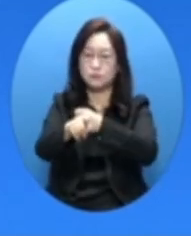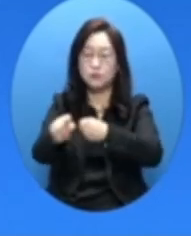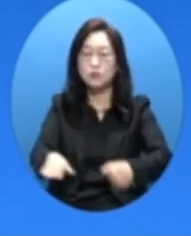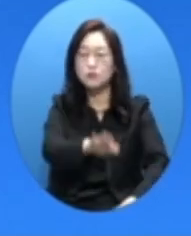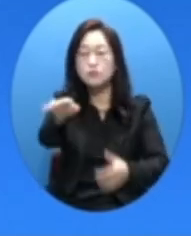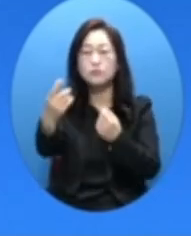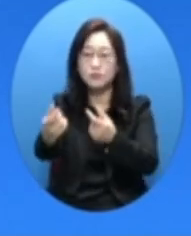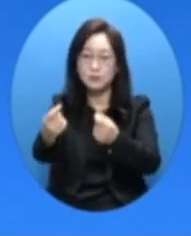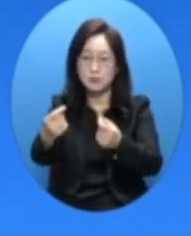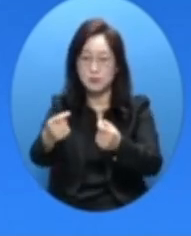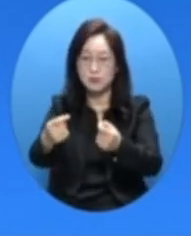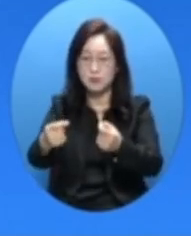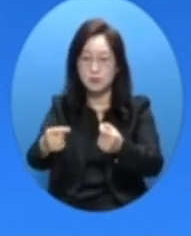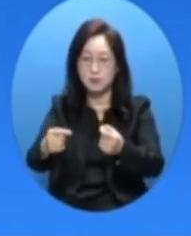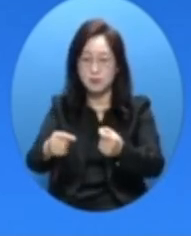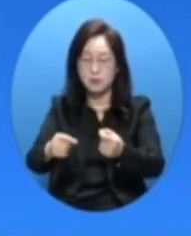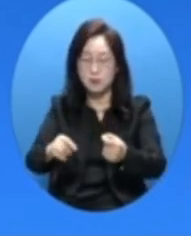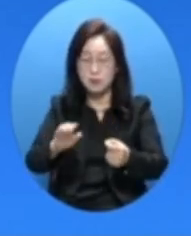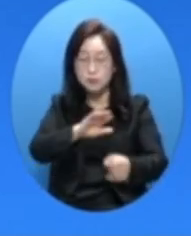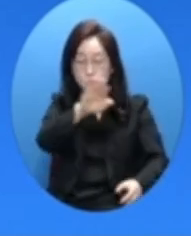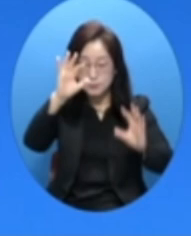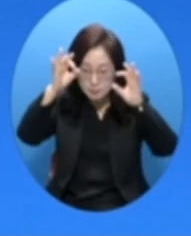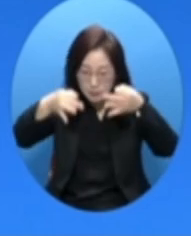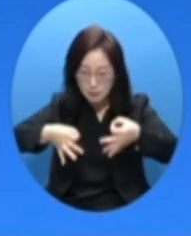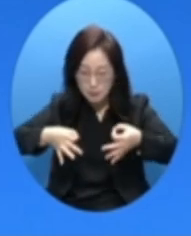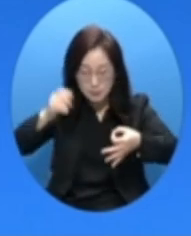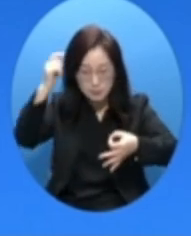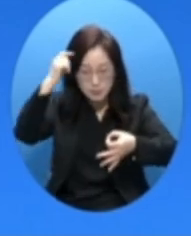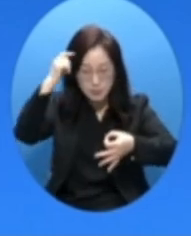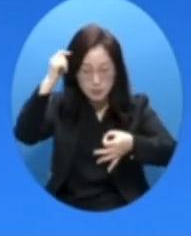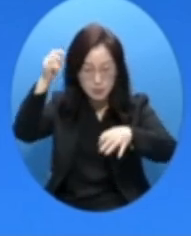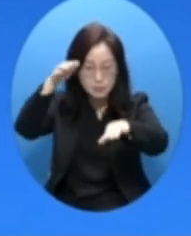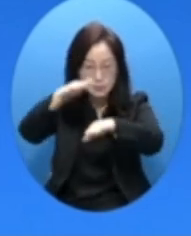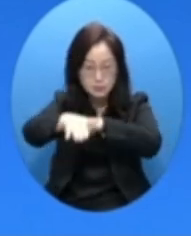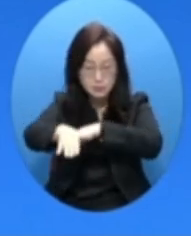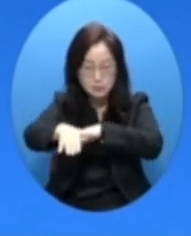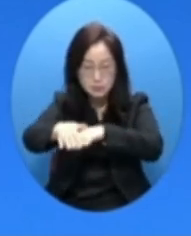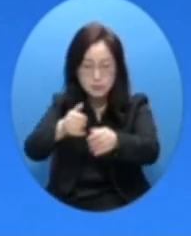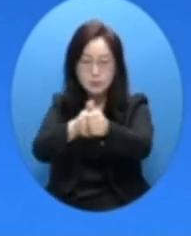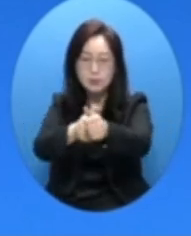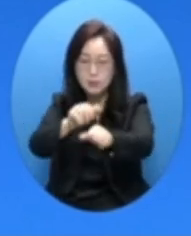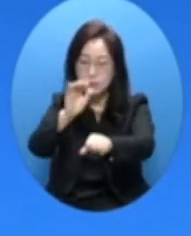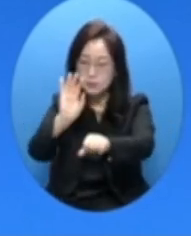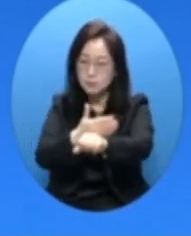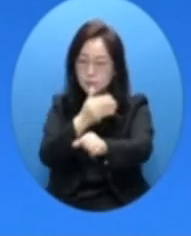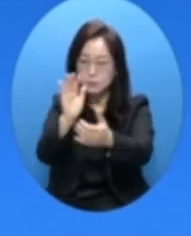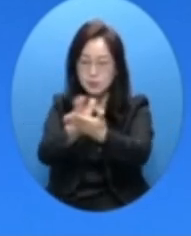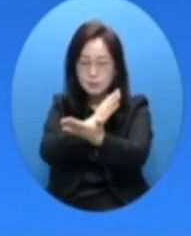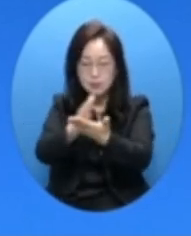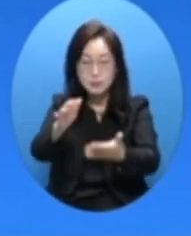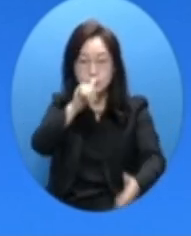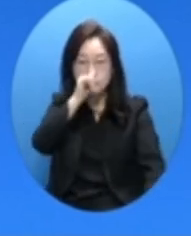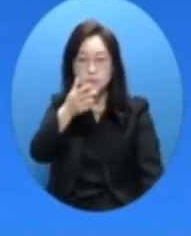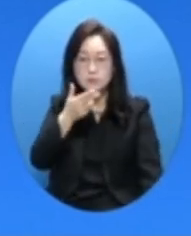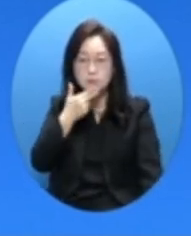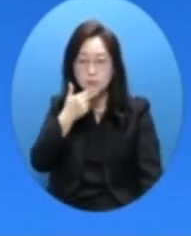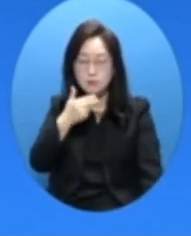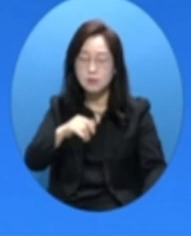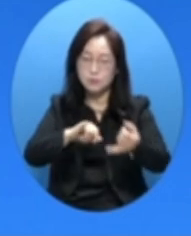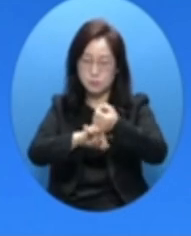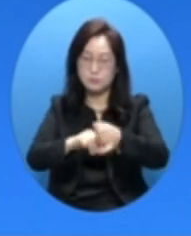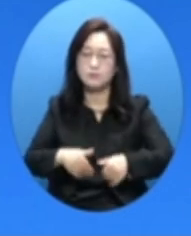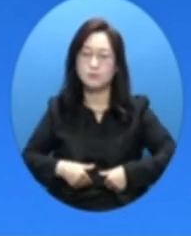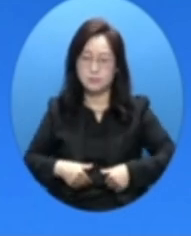우리 자신이 어떤 의식과 형식의 사로잡혀서 잘못된 판단하지 않는지 우리가 돌아봐야 할